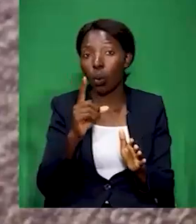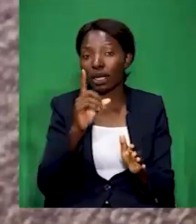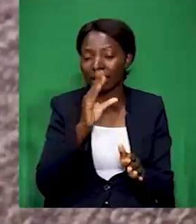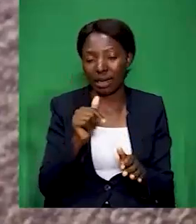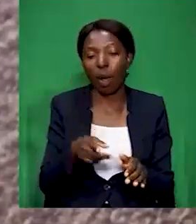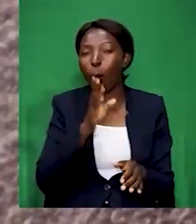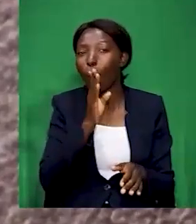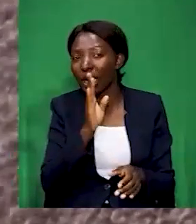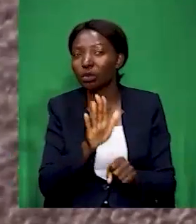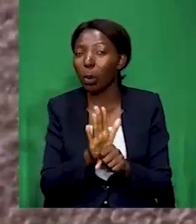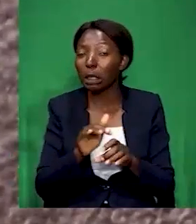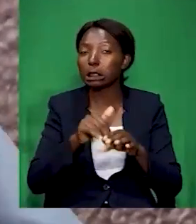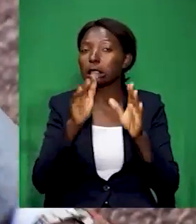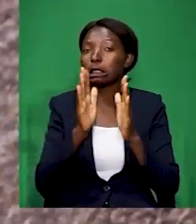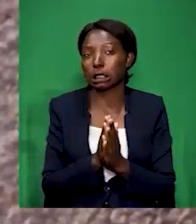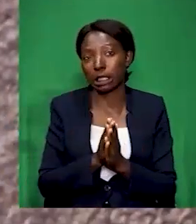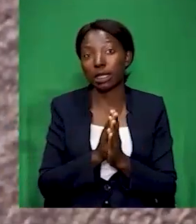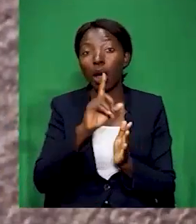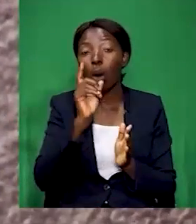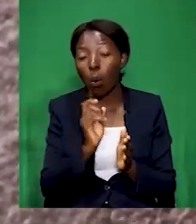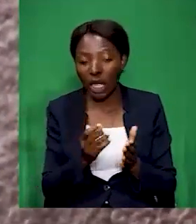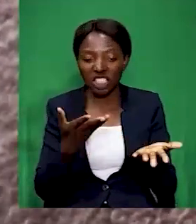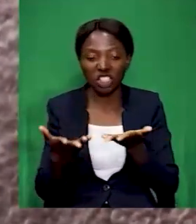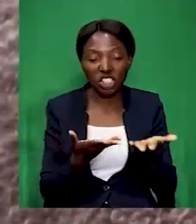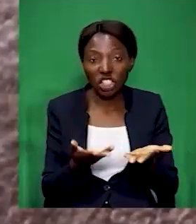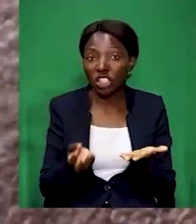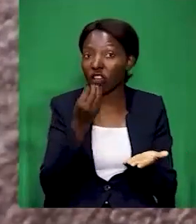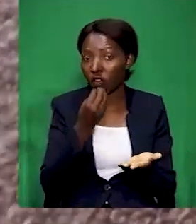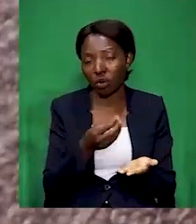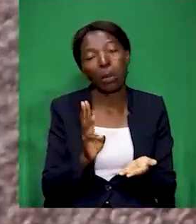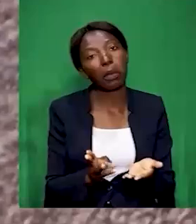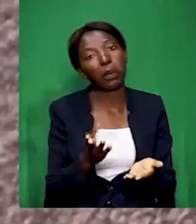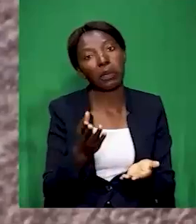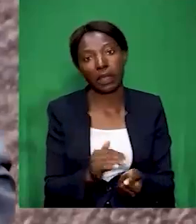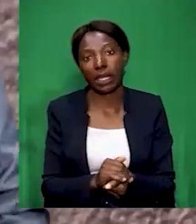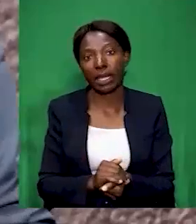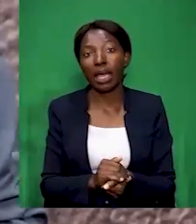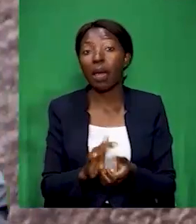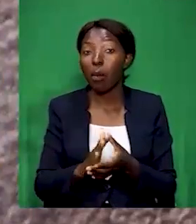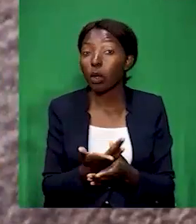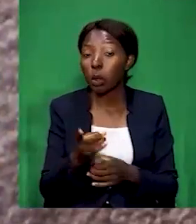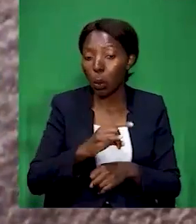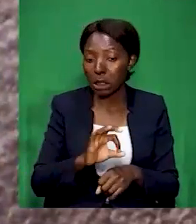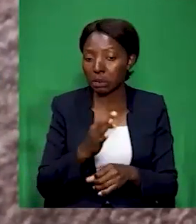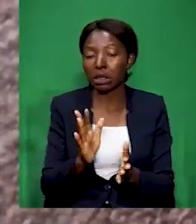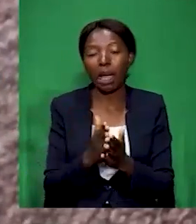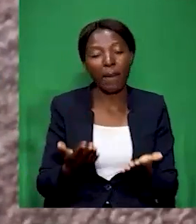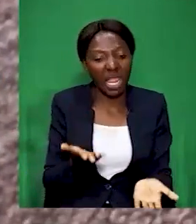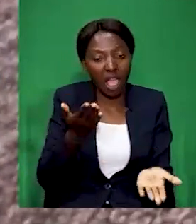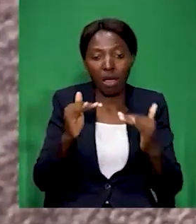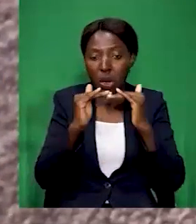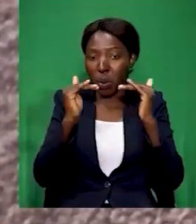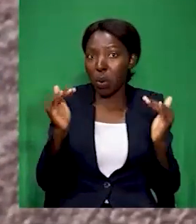pakuita bopoto pachechi zvikanzi nyaya yekusheya vanhu vari kusheya vashaikwa Mweya. Saka pano hapasina